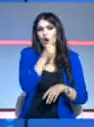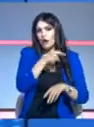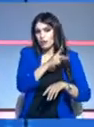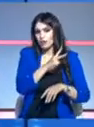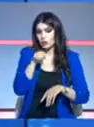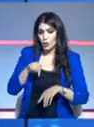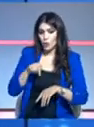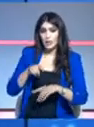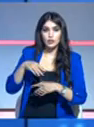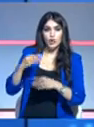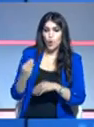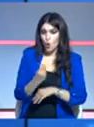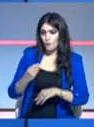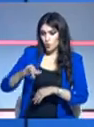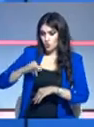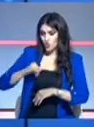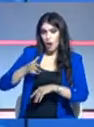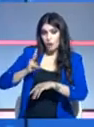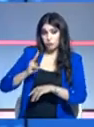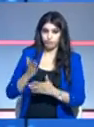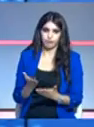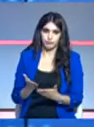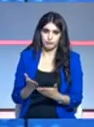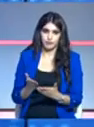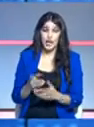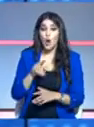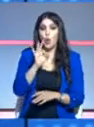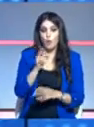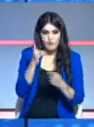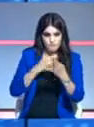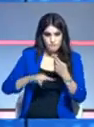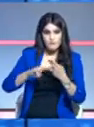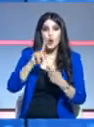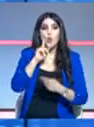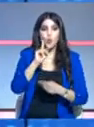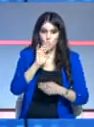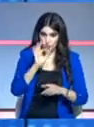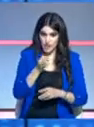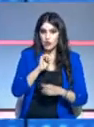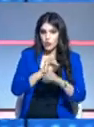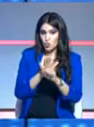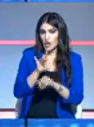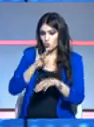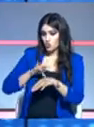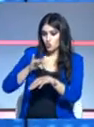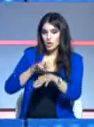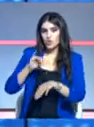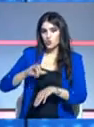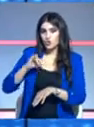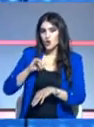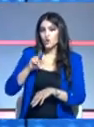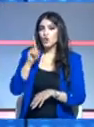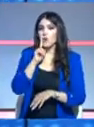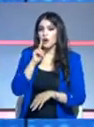هذوما التوش بلوس لي جون كو اول ما ظهر الفيروس، لكن ديما يقعد العمر هو